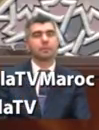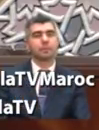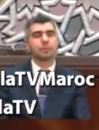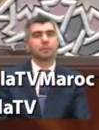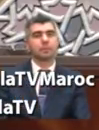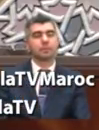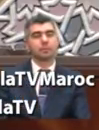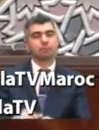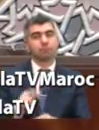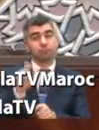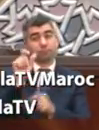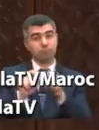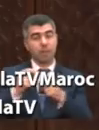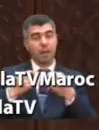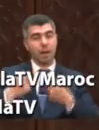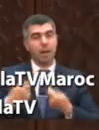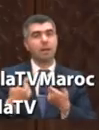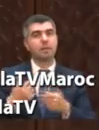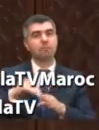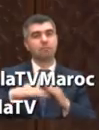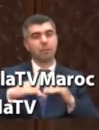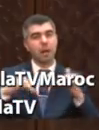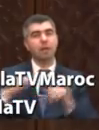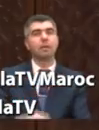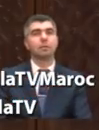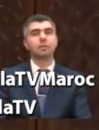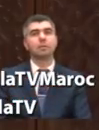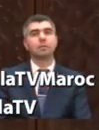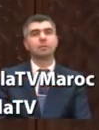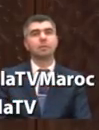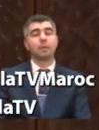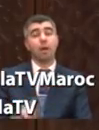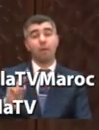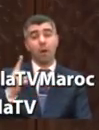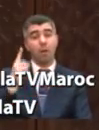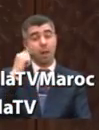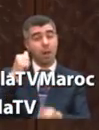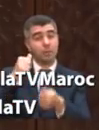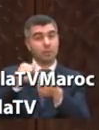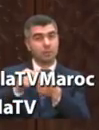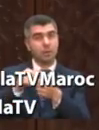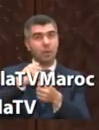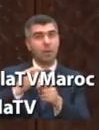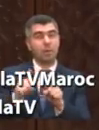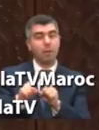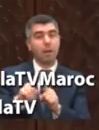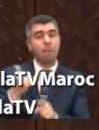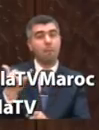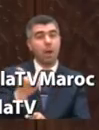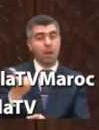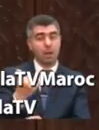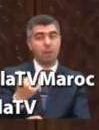محترم سيد النائب المحترم، شكرا على هذا السؤال. في البداية أريد أن أذكر بالأهمية القصوى التي يليها صاحب جلالة